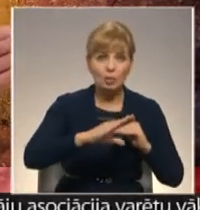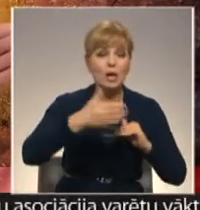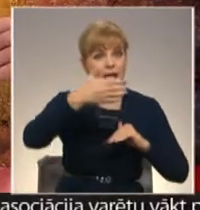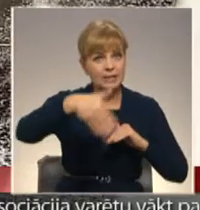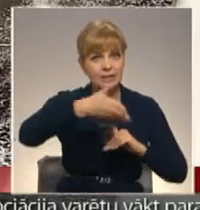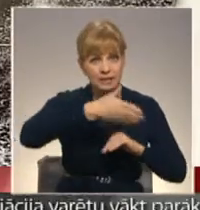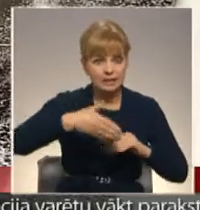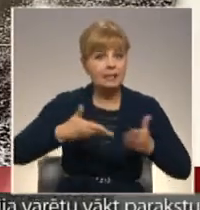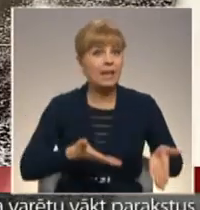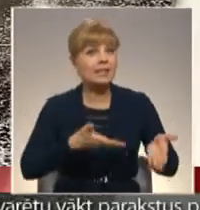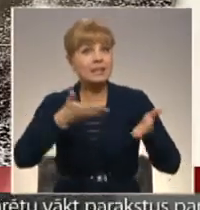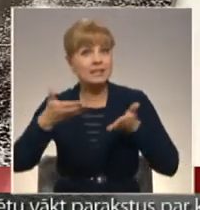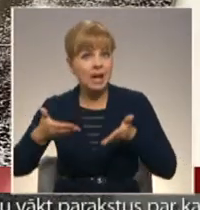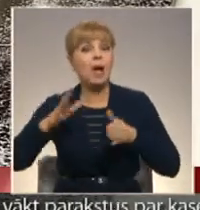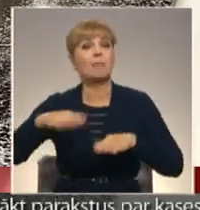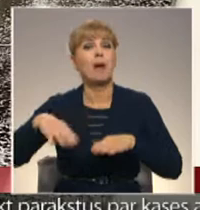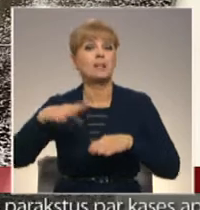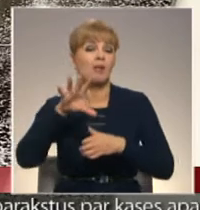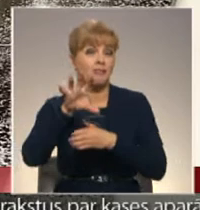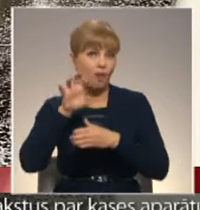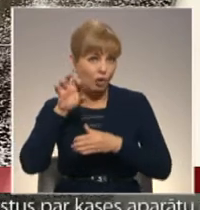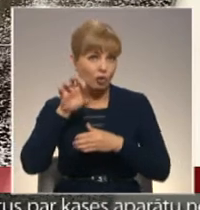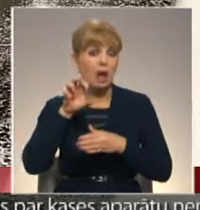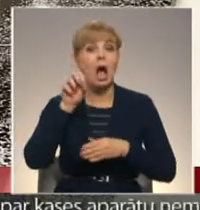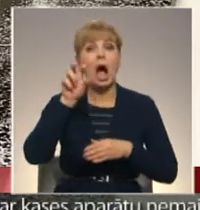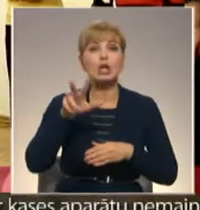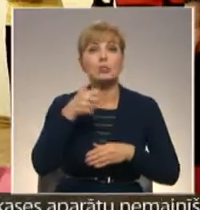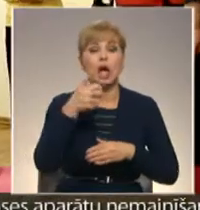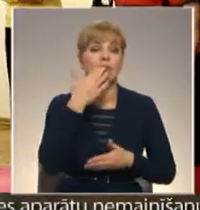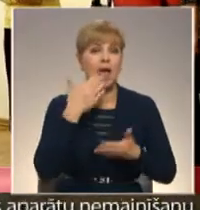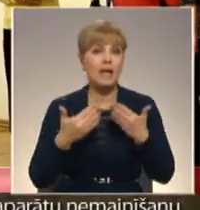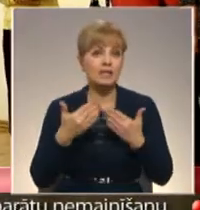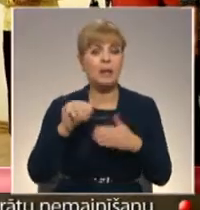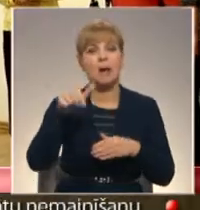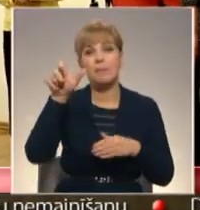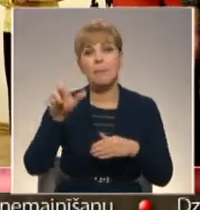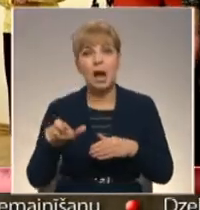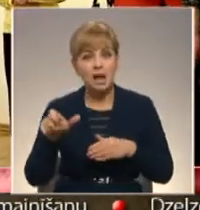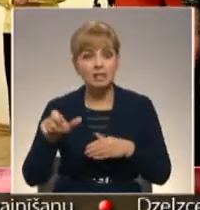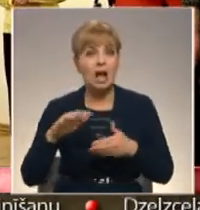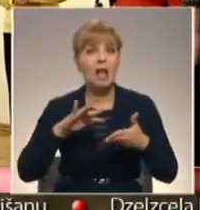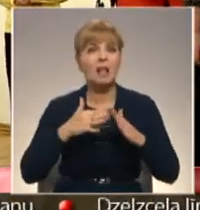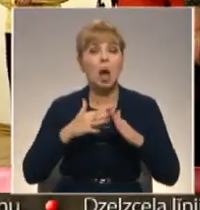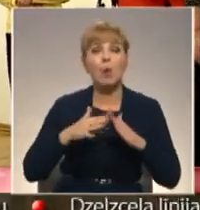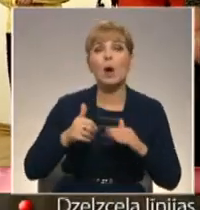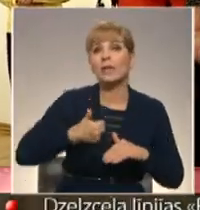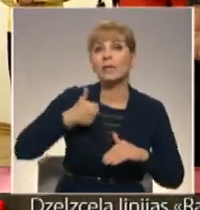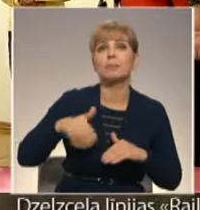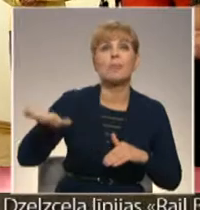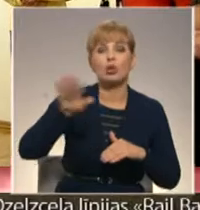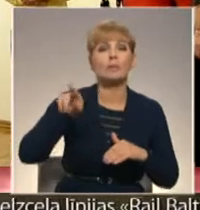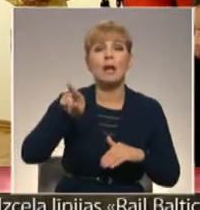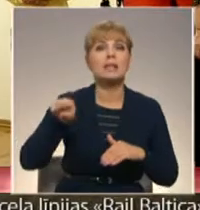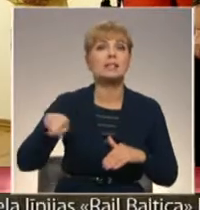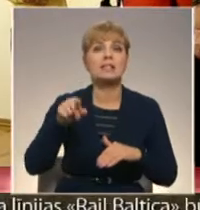un fotografēt. Eksperimenti ilgst jau 18 gadus. Galvenokārt mākslinieka lauku īpašumā Sēlijas pusē. Tā gan